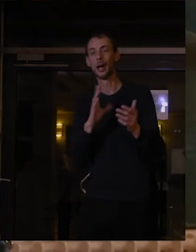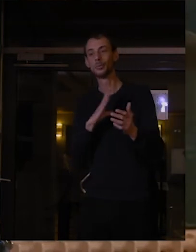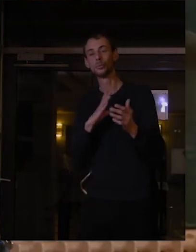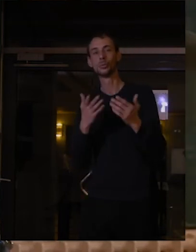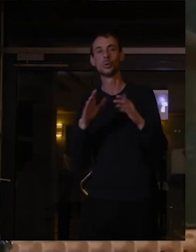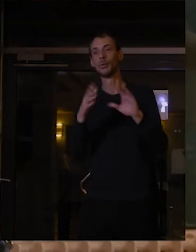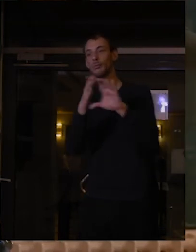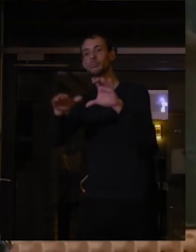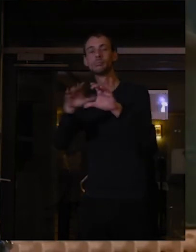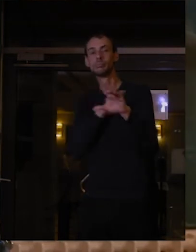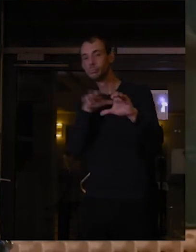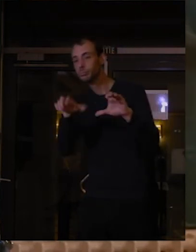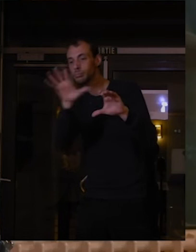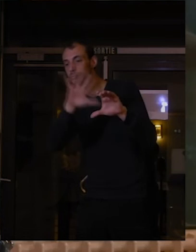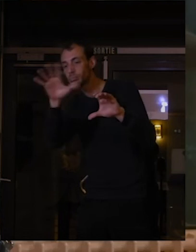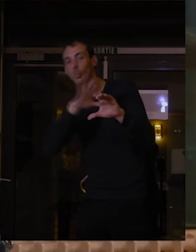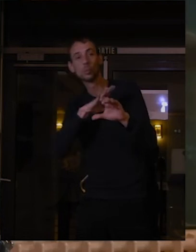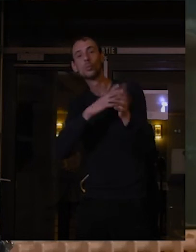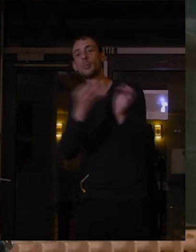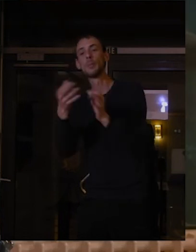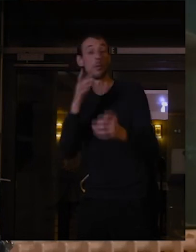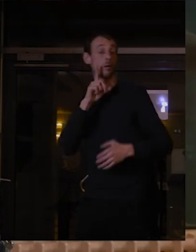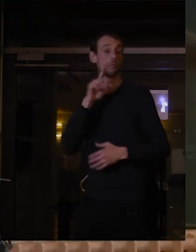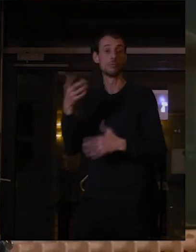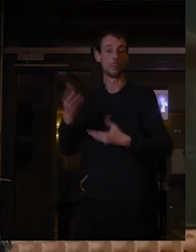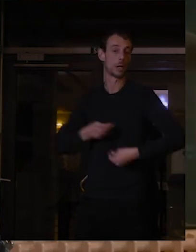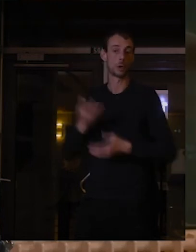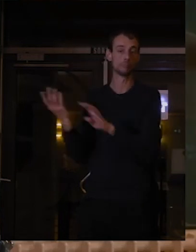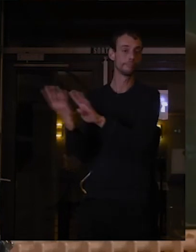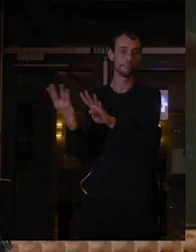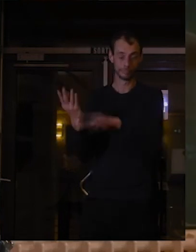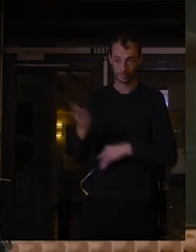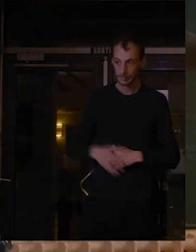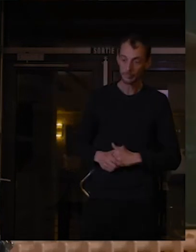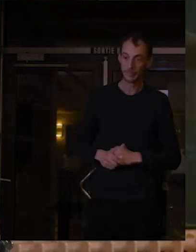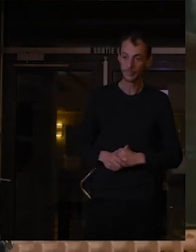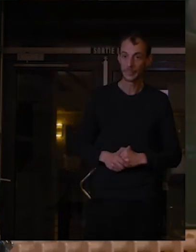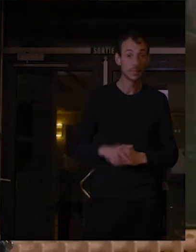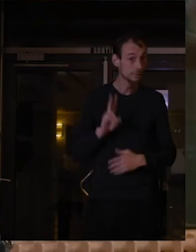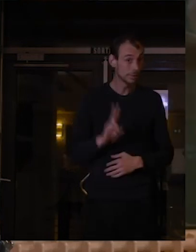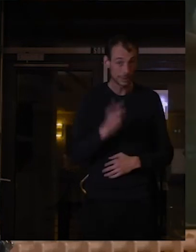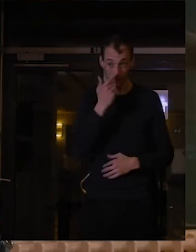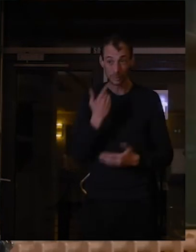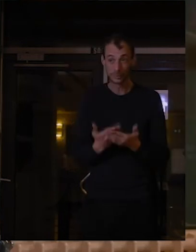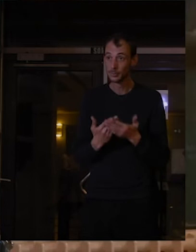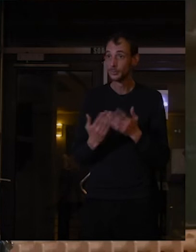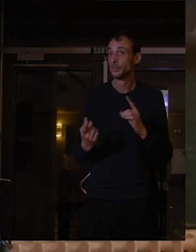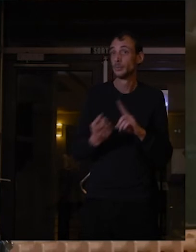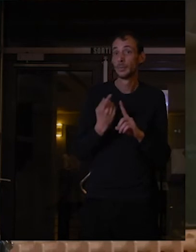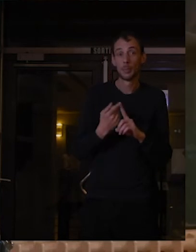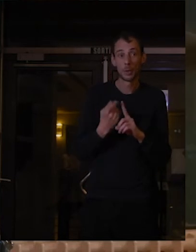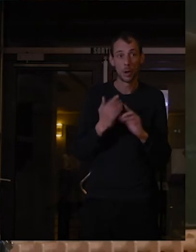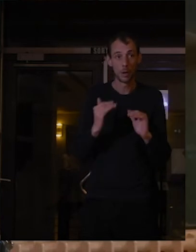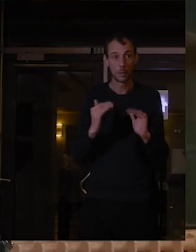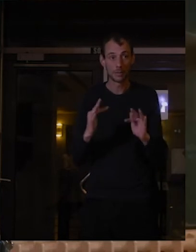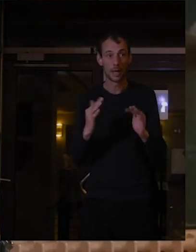une permanence, il y avait des femmes qui étaient reçues. Donc c'est très important, effectivement, que nous soyons présents sur ce côté